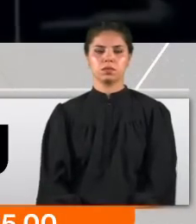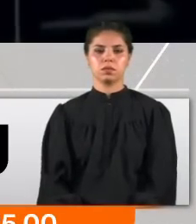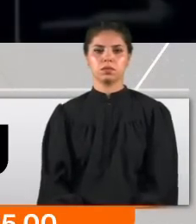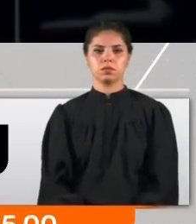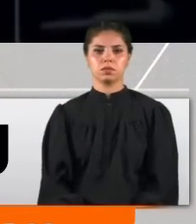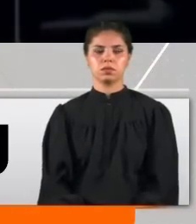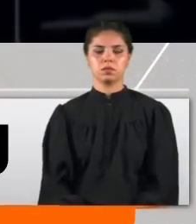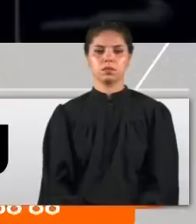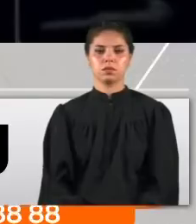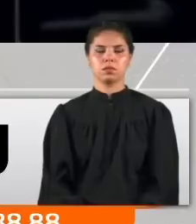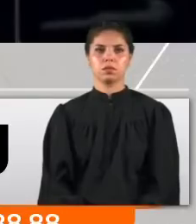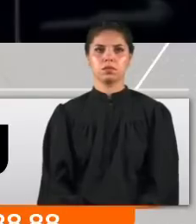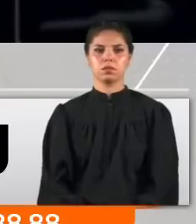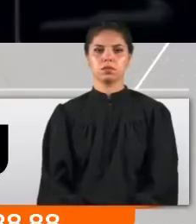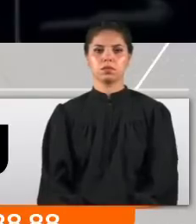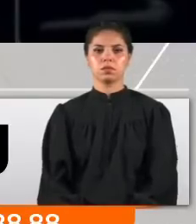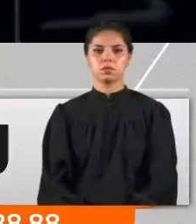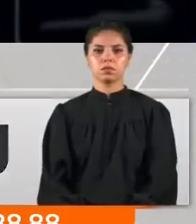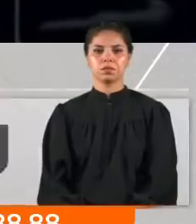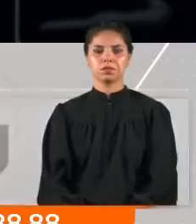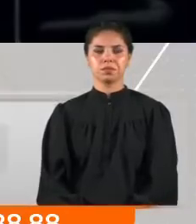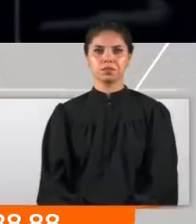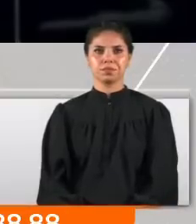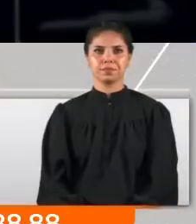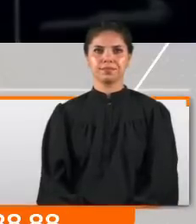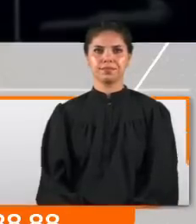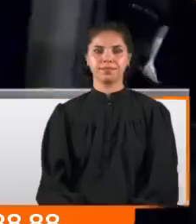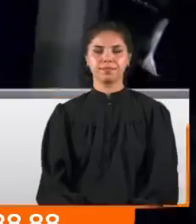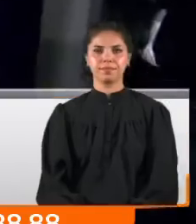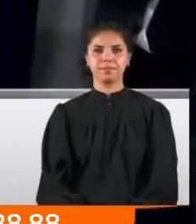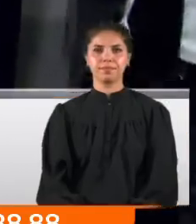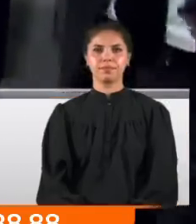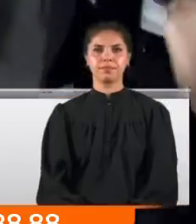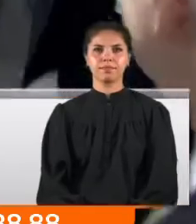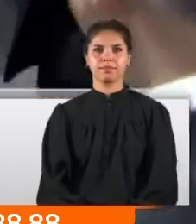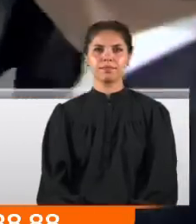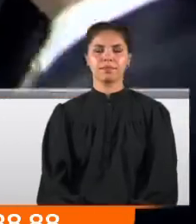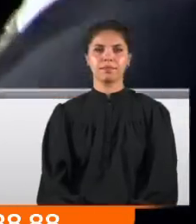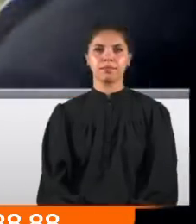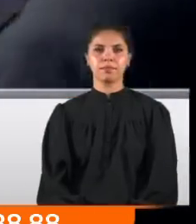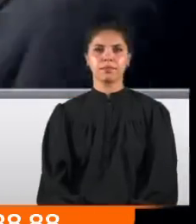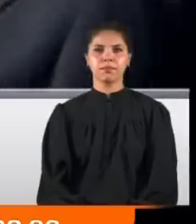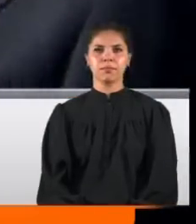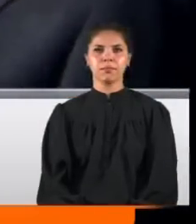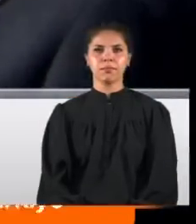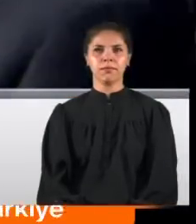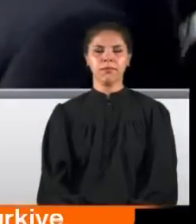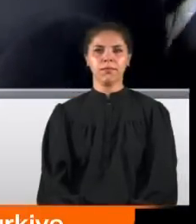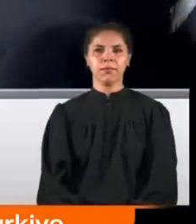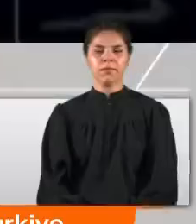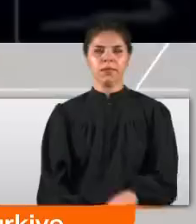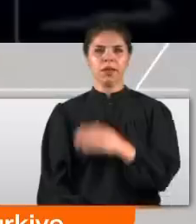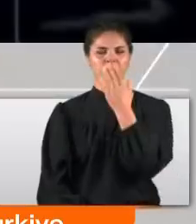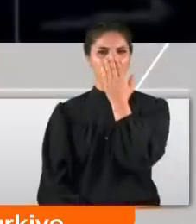gereken oyu almadık demeleri bence büyük bir siyasi nezaketsizlik. Cumhuriyet Halk Partisi İyi Parti'ye karşı 2018